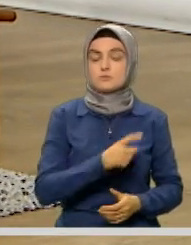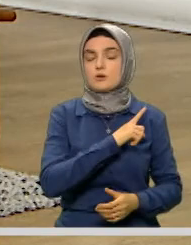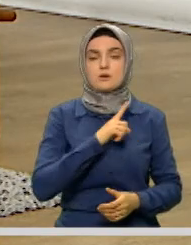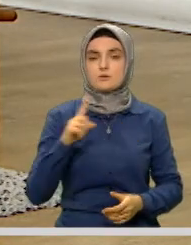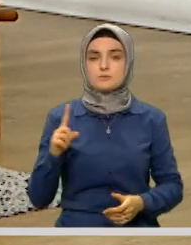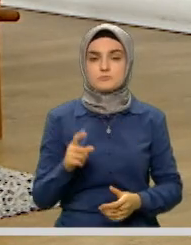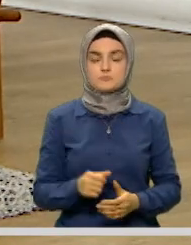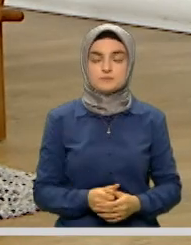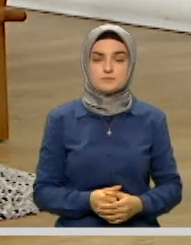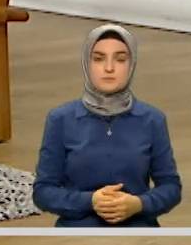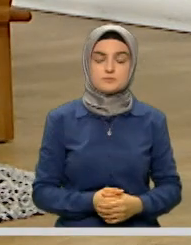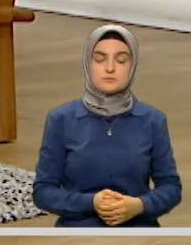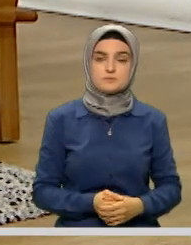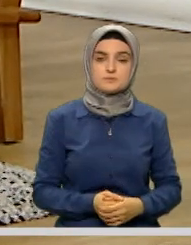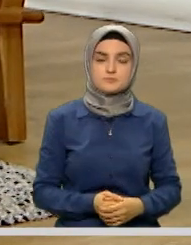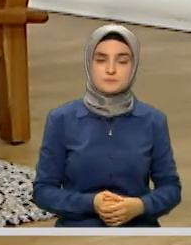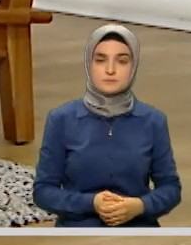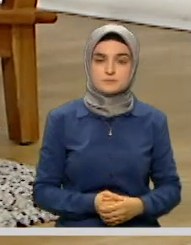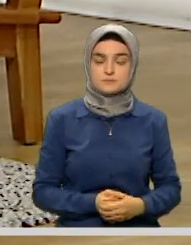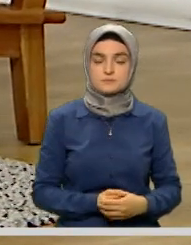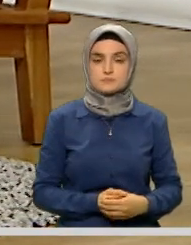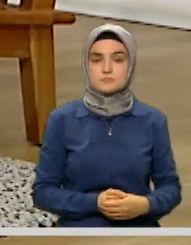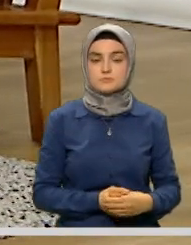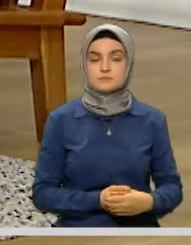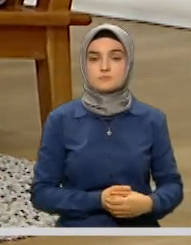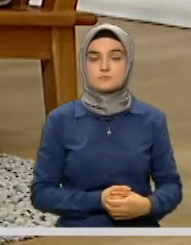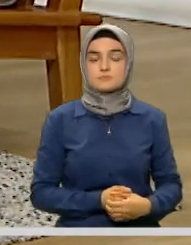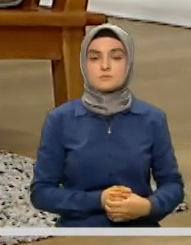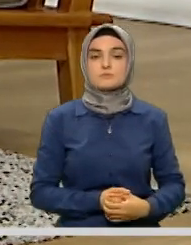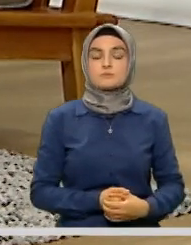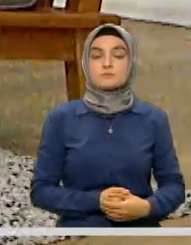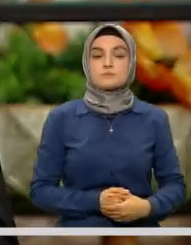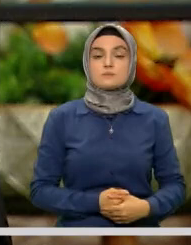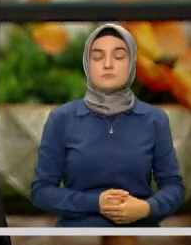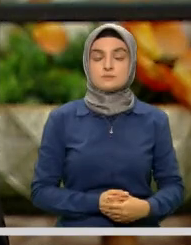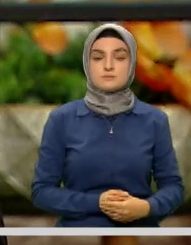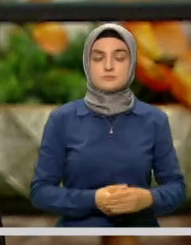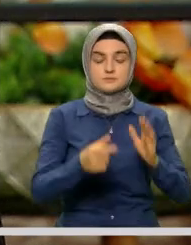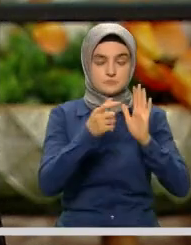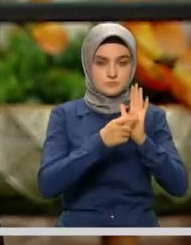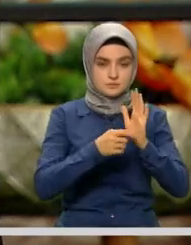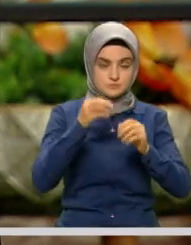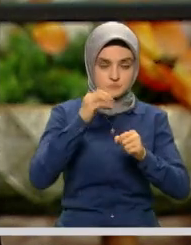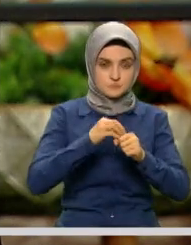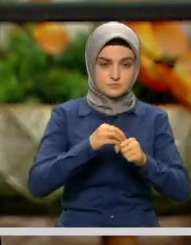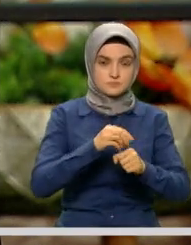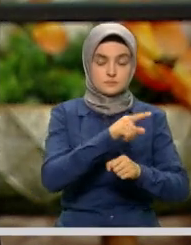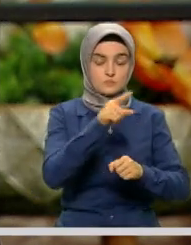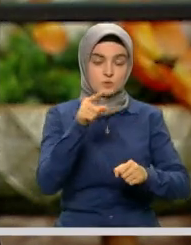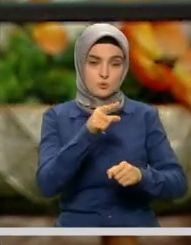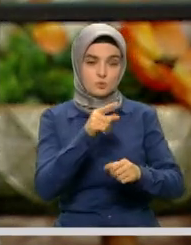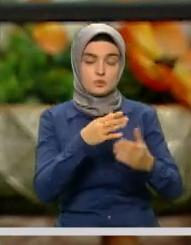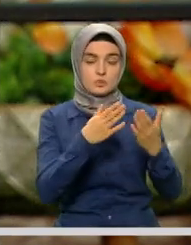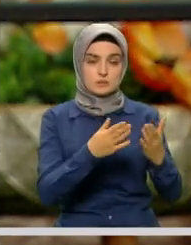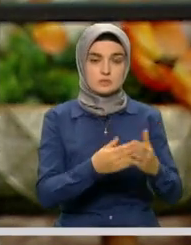yani istağfir lehum evla testağfir lehum in testağfir lehum seb'ine merraten felen yağfirallahu lehum. Ayet-i kerimede sen onların yerine 7 kere